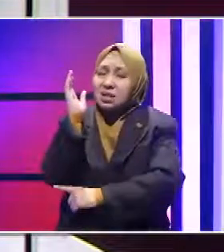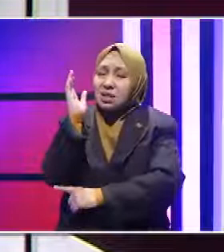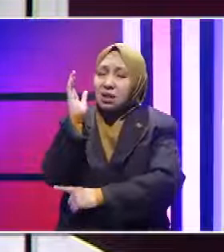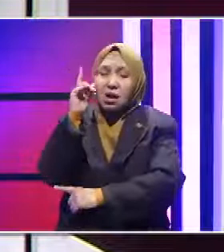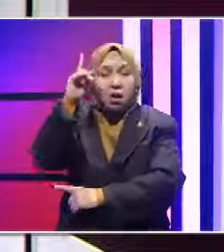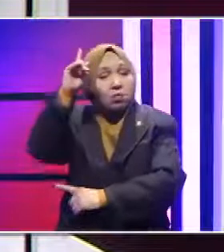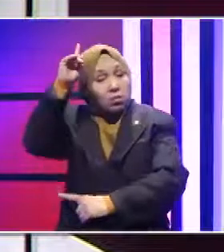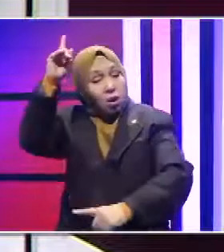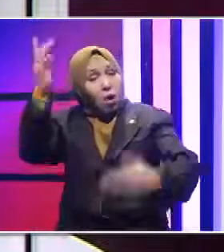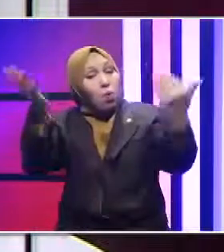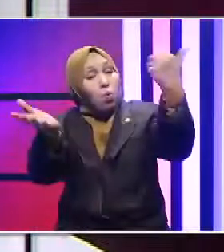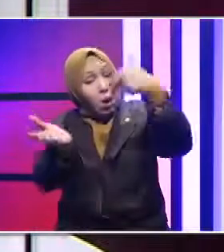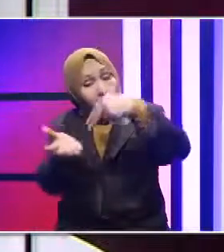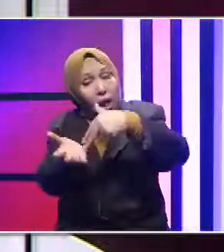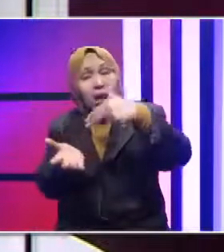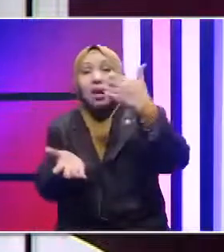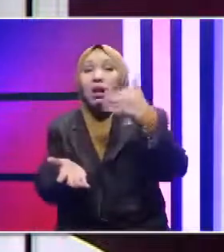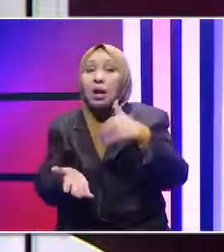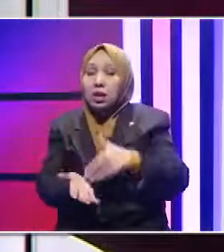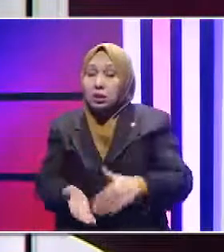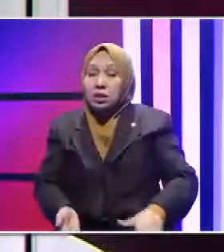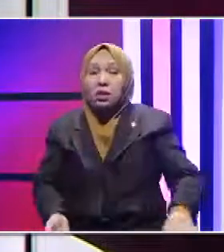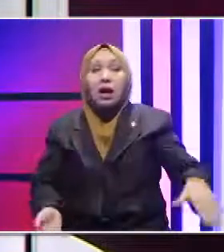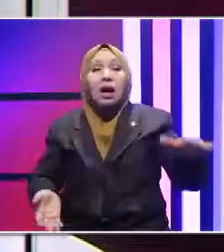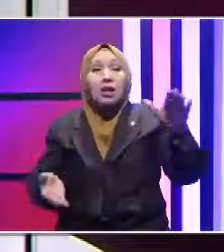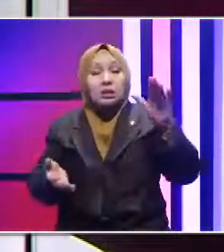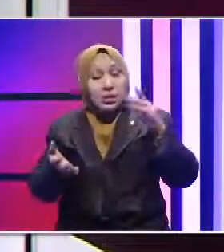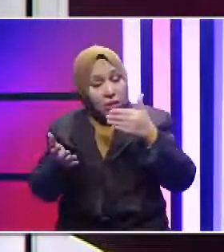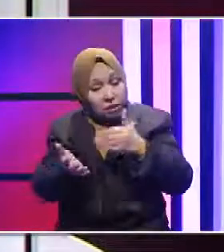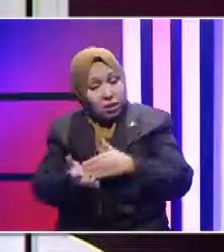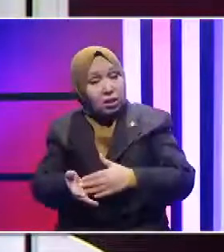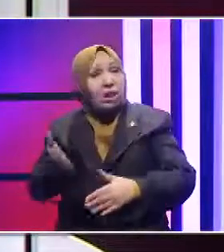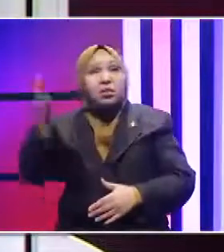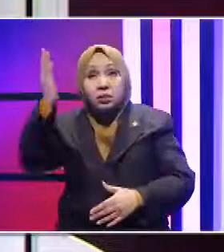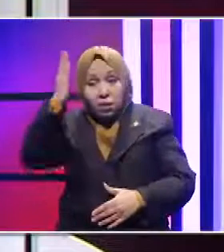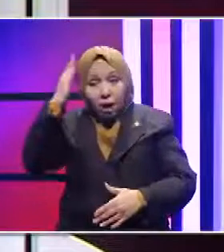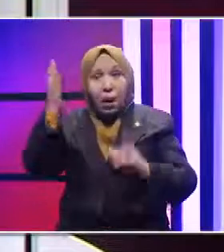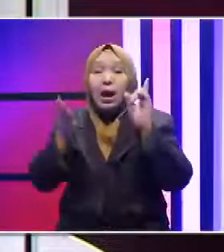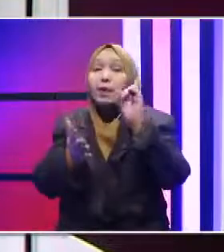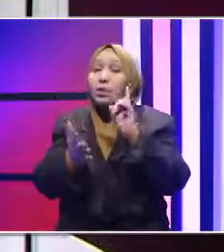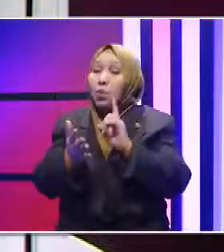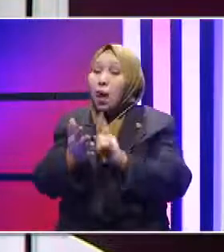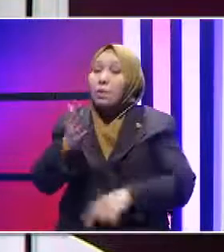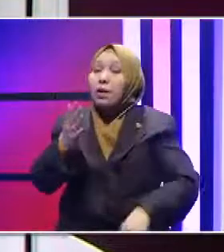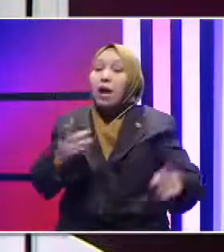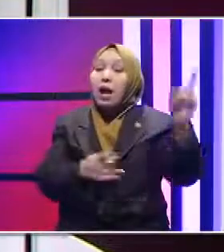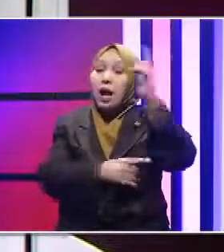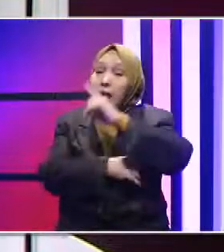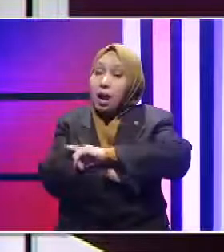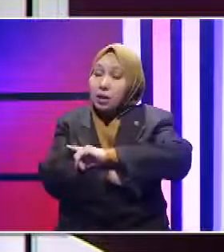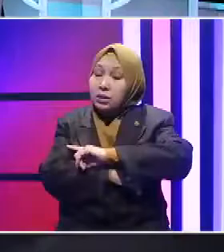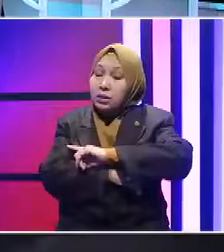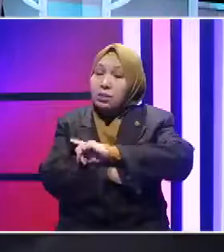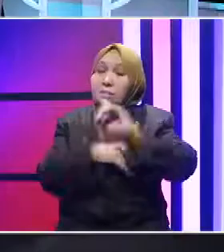ma adraka ma yaumiddin, ya yaumuddin, iaitu sekali lagi tahukah kamu apakah hari pembalasan. Itu kalau kita baca terjemahan ustaz,